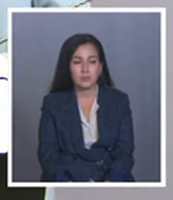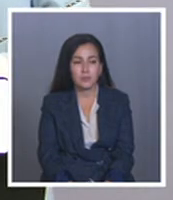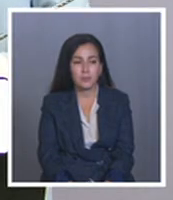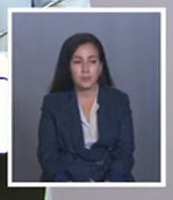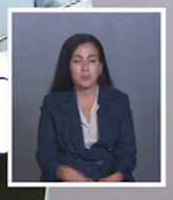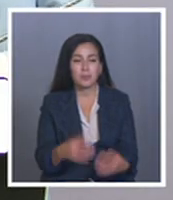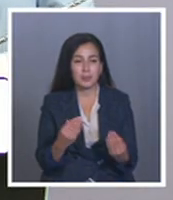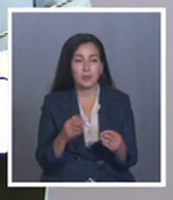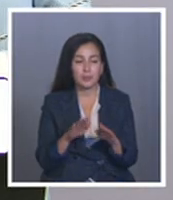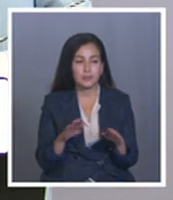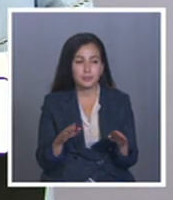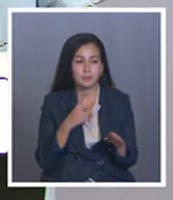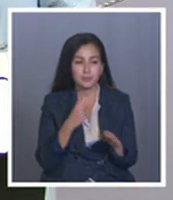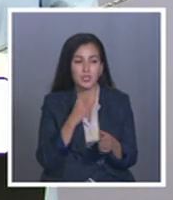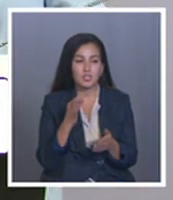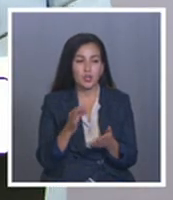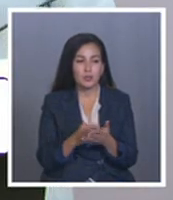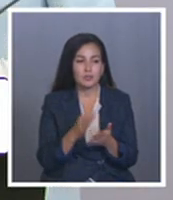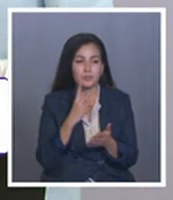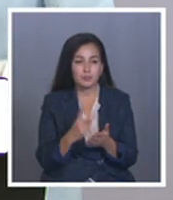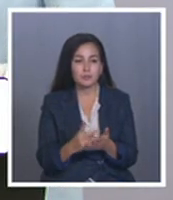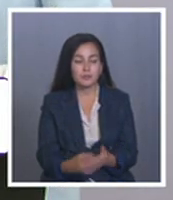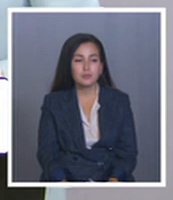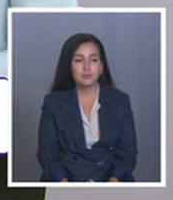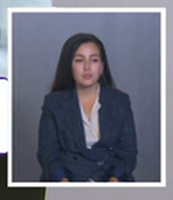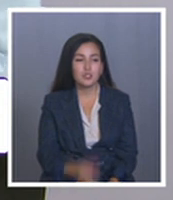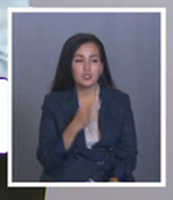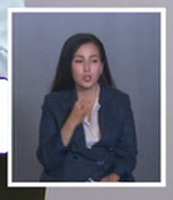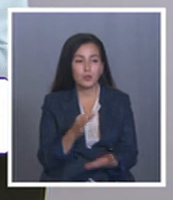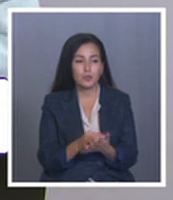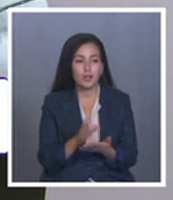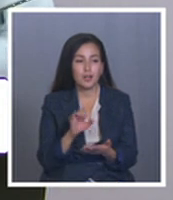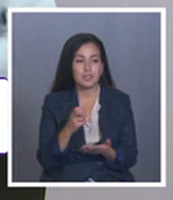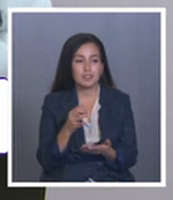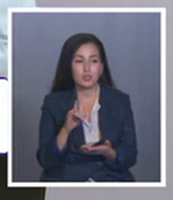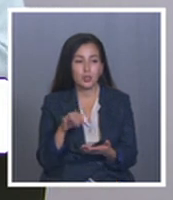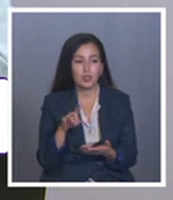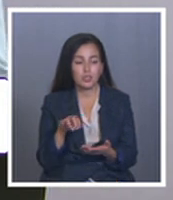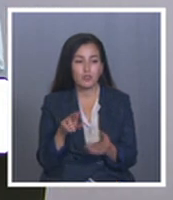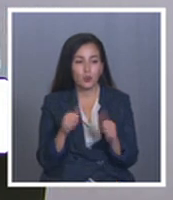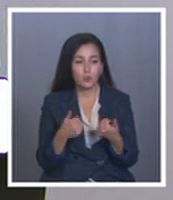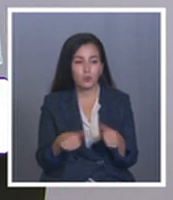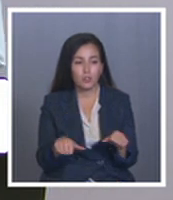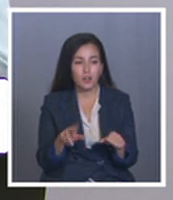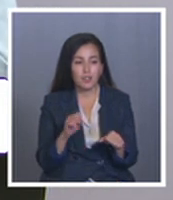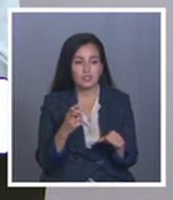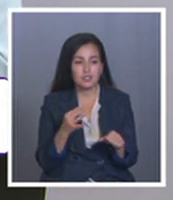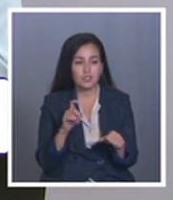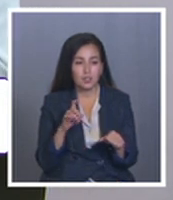Ендеше оқушылар жауабын қарап көрейік. Жауабы кальций хлоридінің формуласы кальций хлор